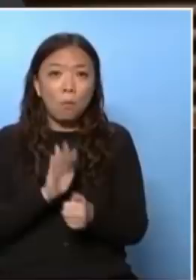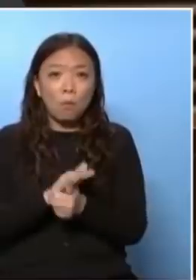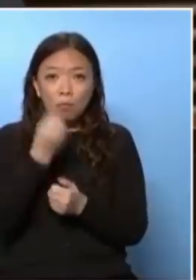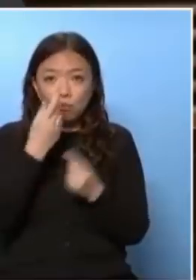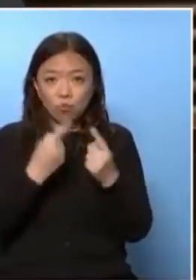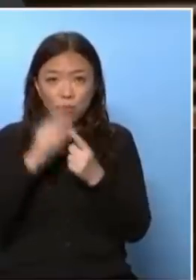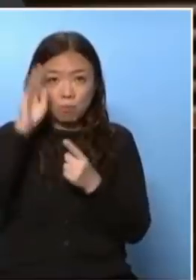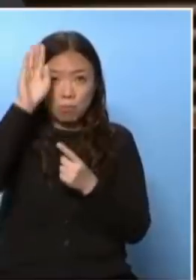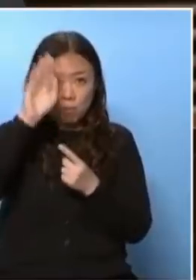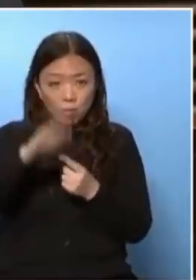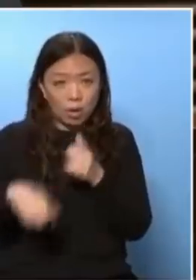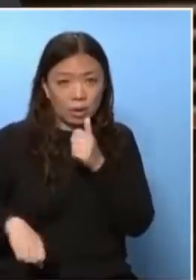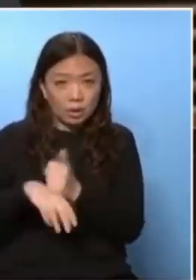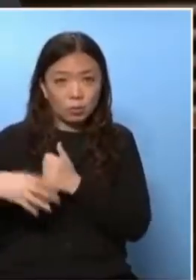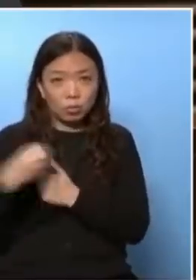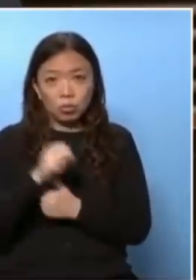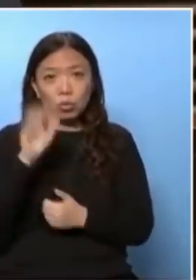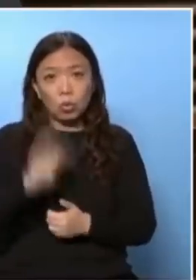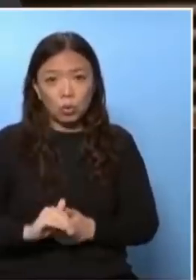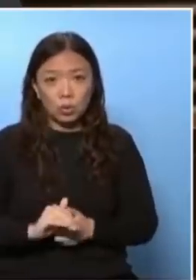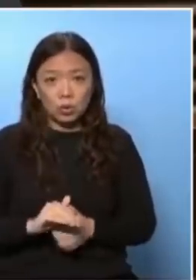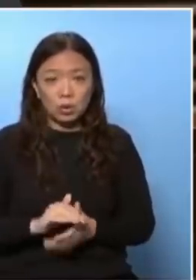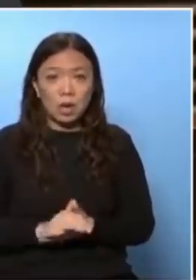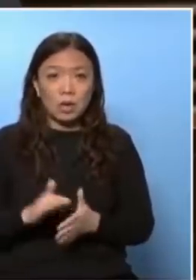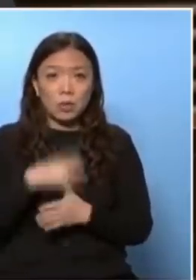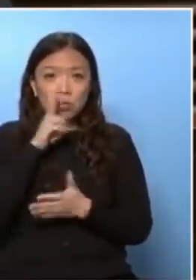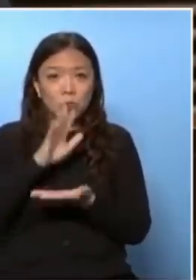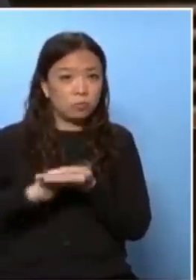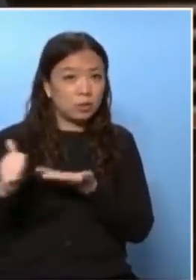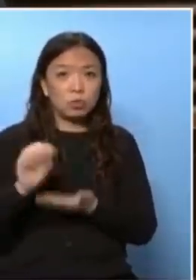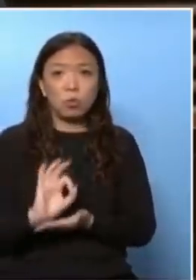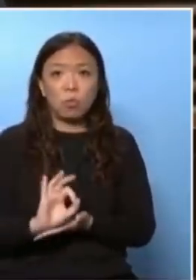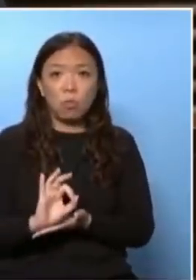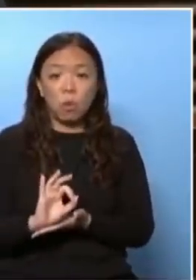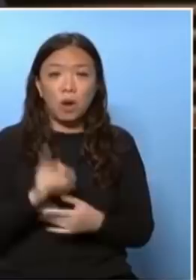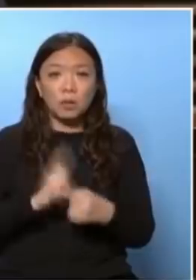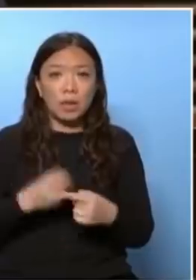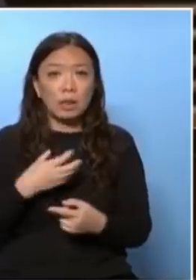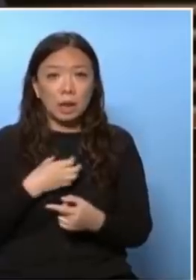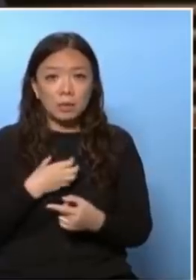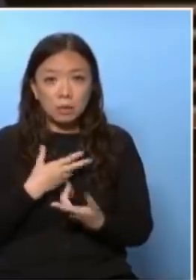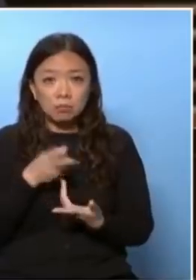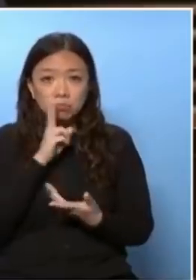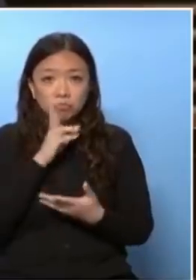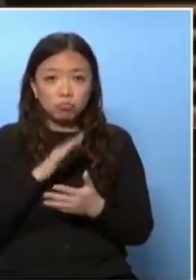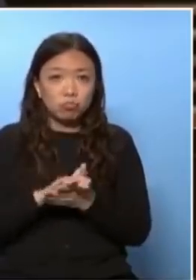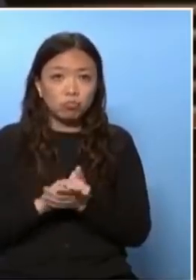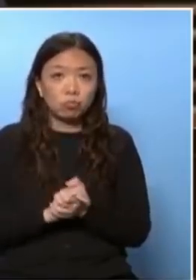基本的權利。因為這樣不說白一點，我們就真的擔心那些自高、